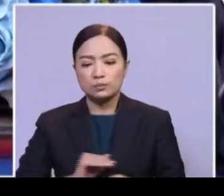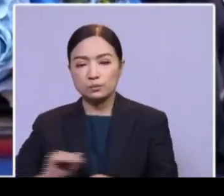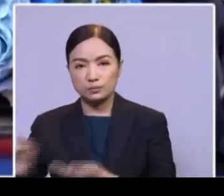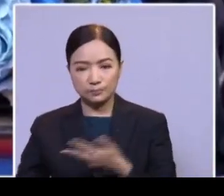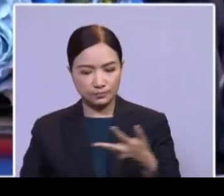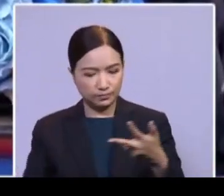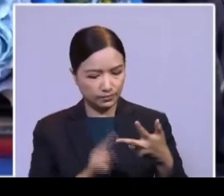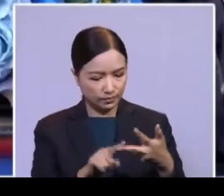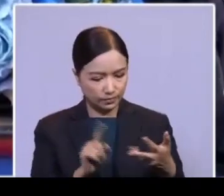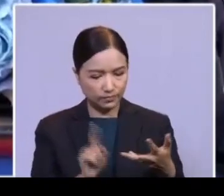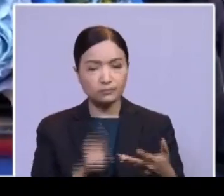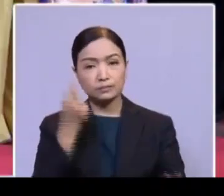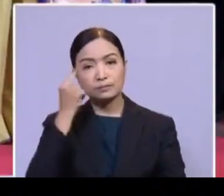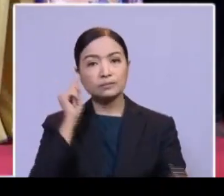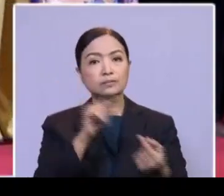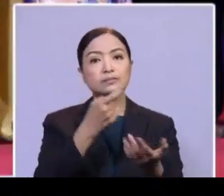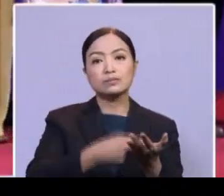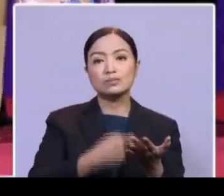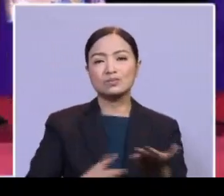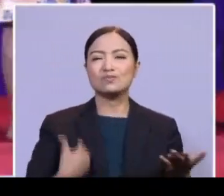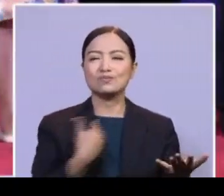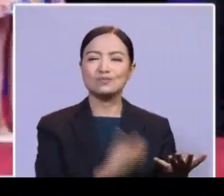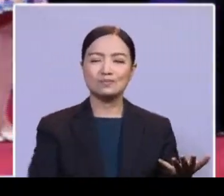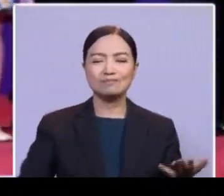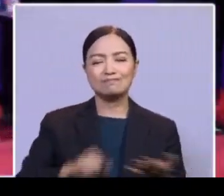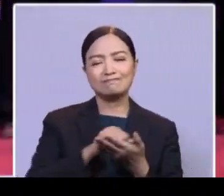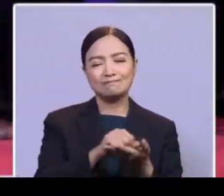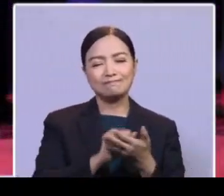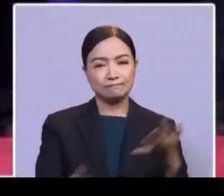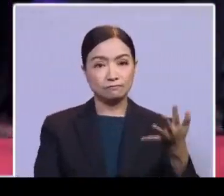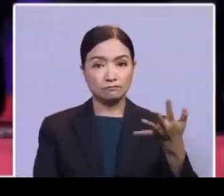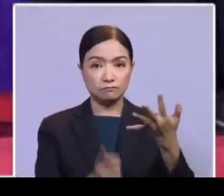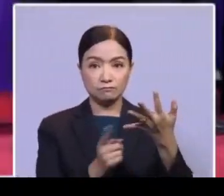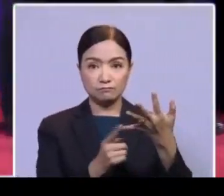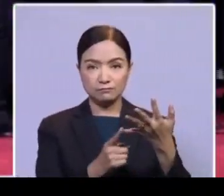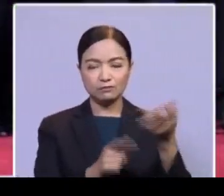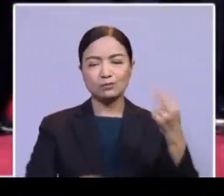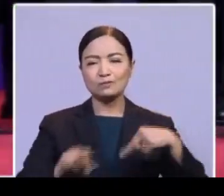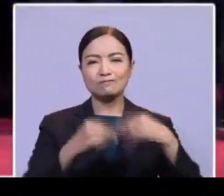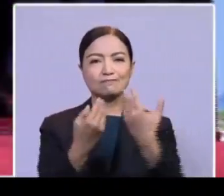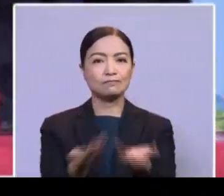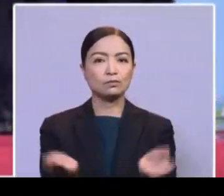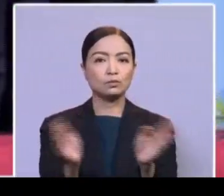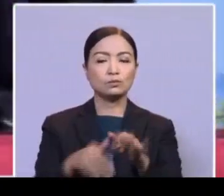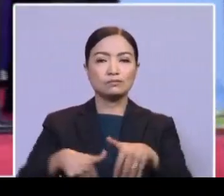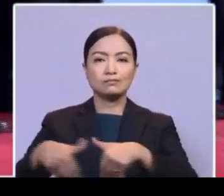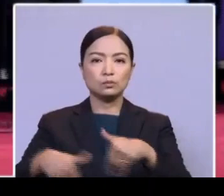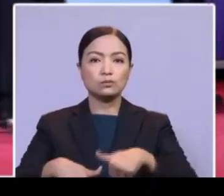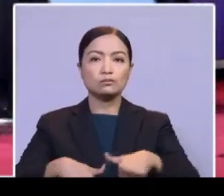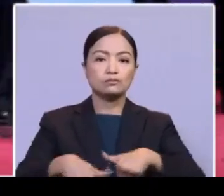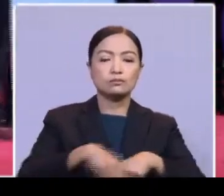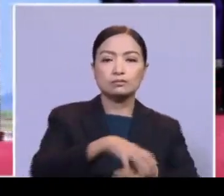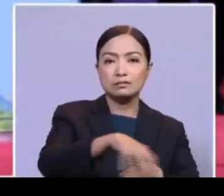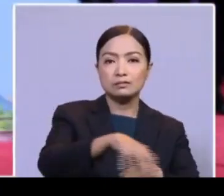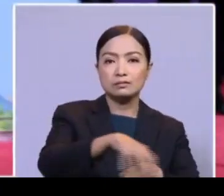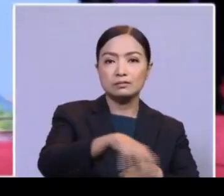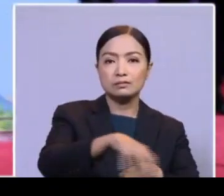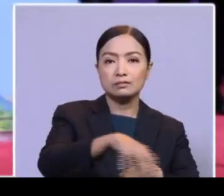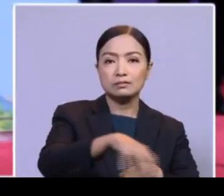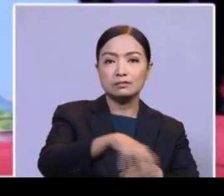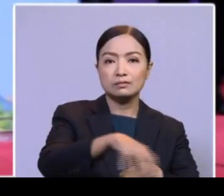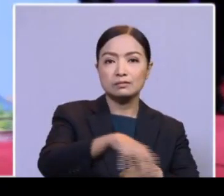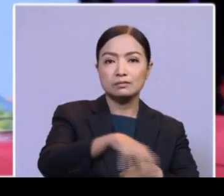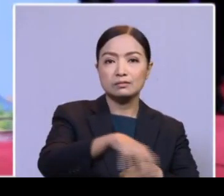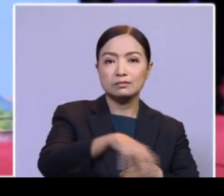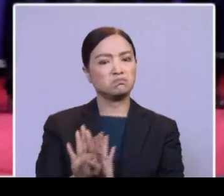ถึงหลักประกันสุขภาพการบริการสุขภาพระยะยาวร่วมกันดูแลครอบครัวชุมชนท้องถิ่นซึ่งเป็นการ